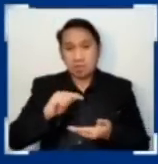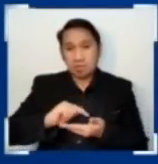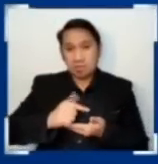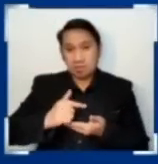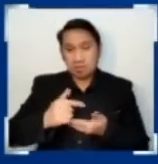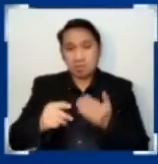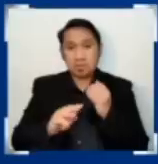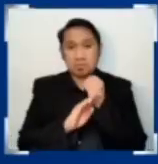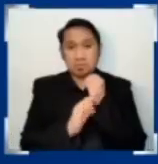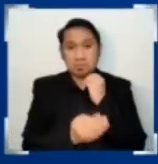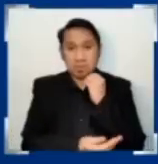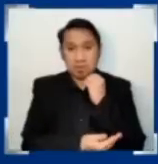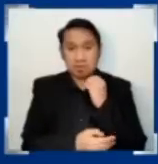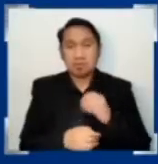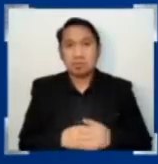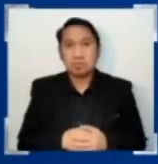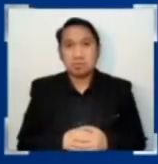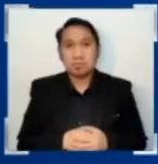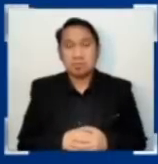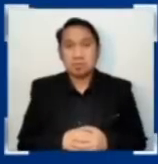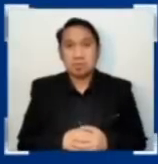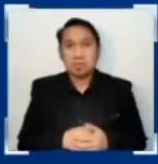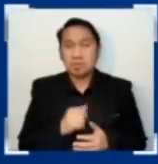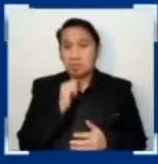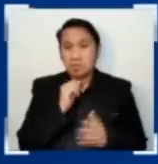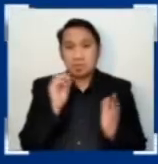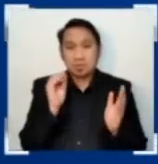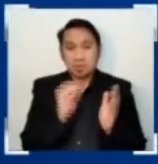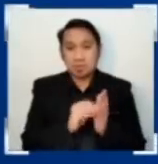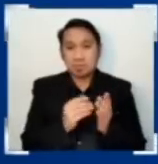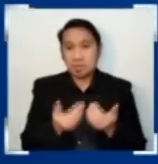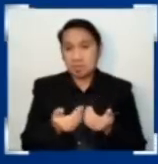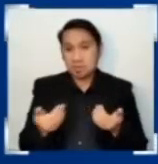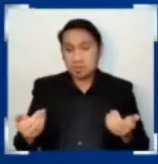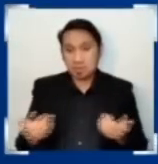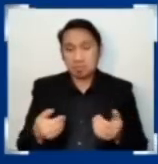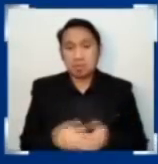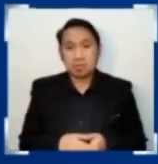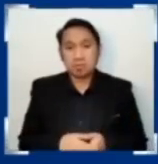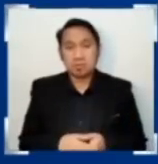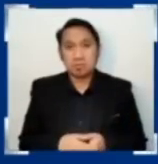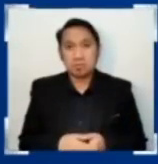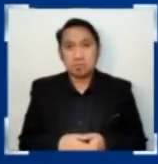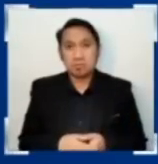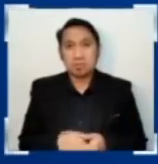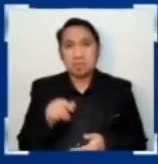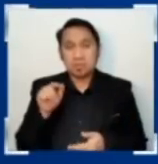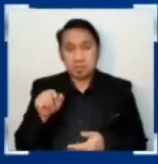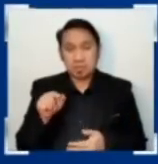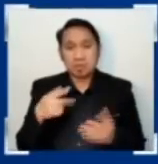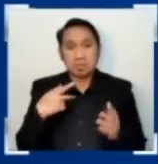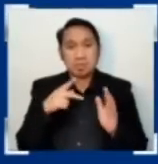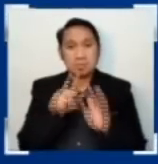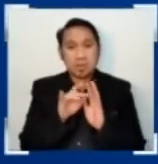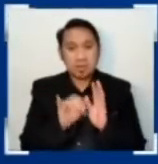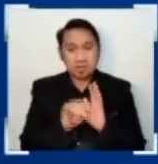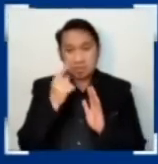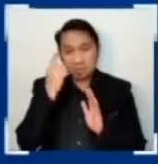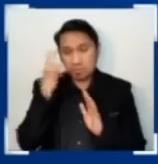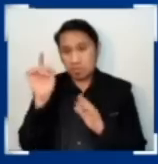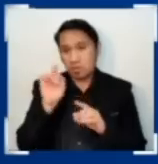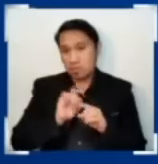Aliana. Kaya hindi raw ito nailagay sa hiwalay na tray bago isalang sa conveyor belt na siyang polisiya raw para sa mga electronic